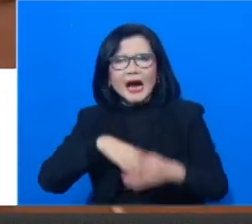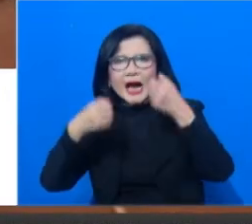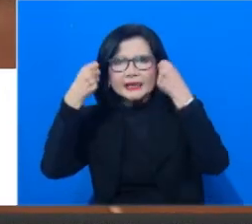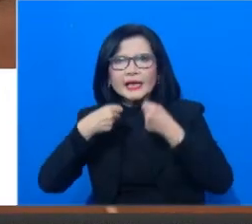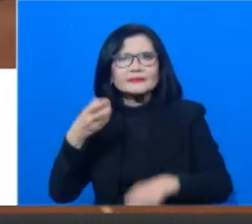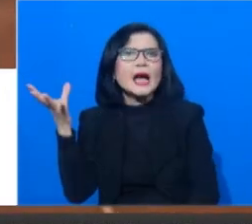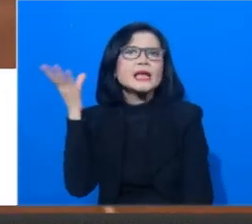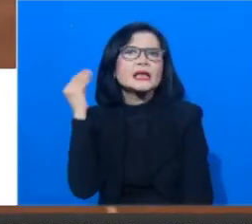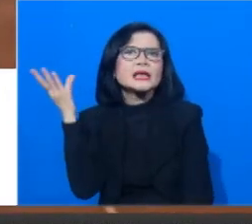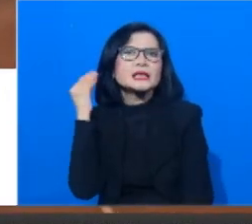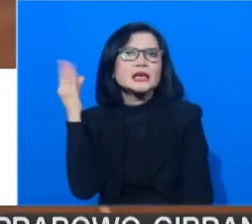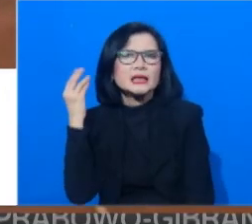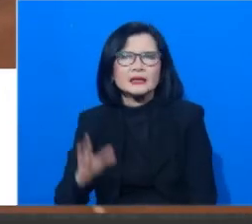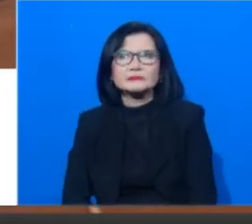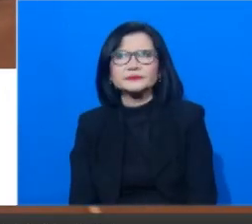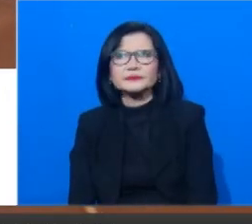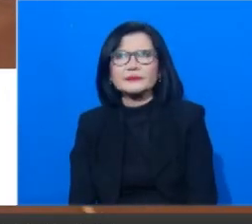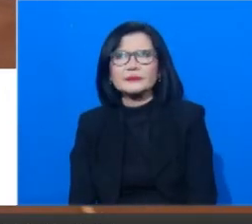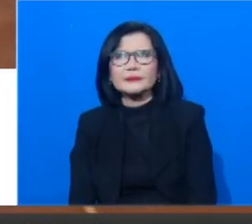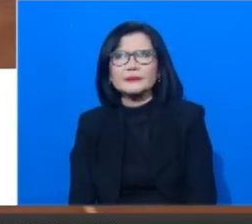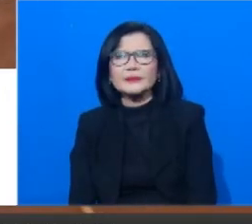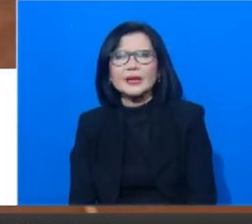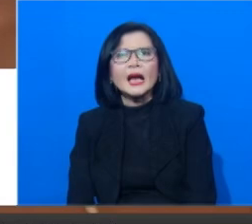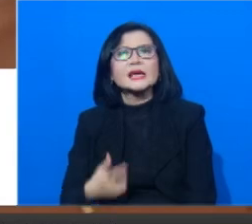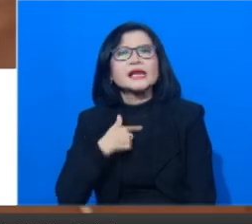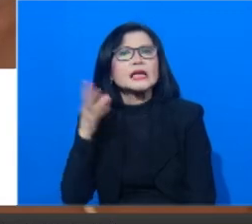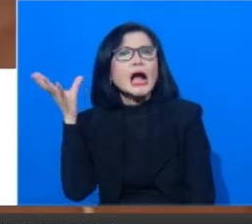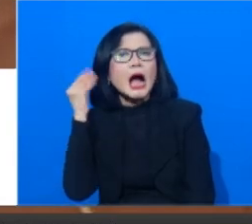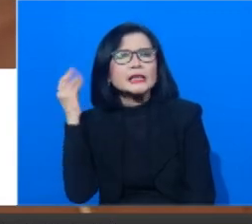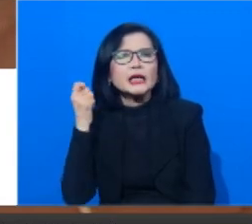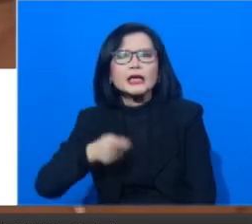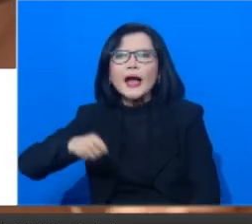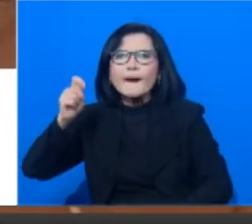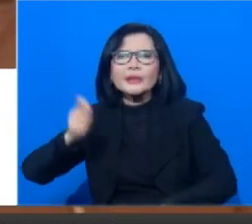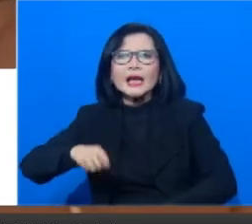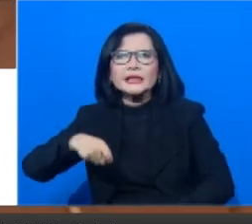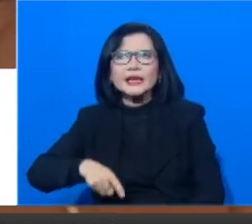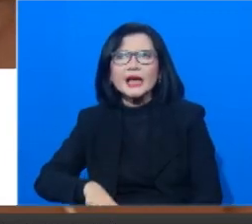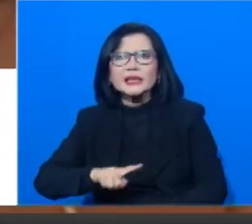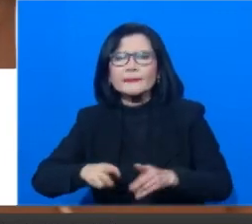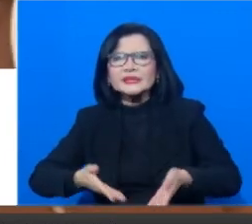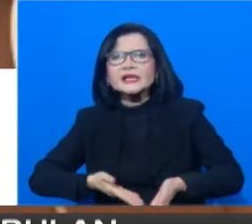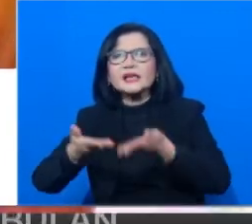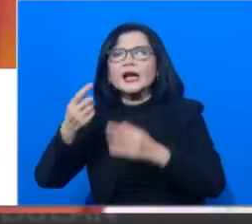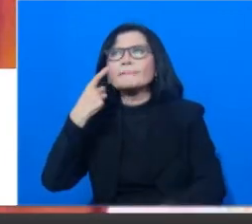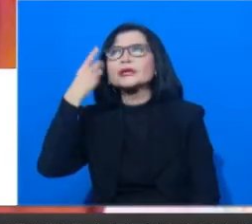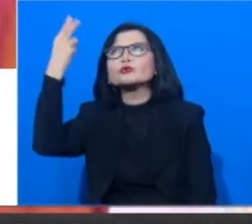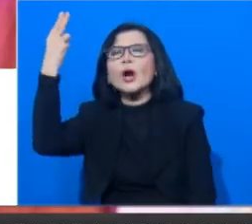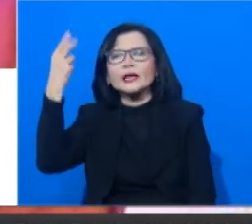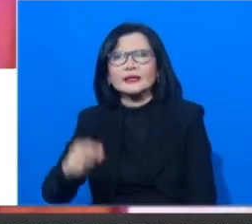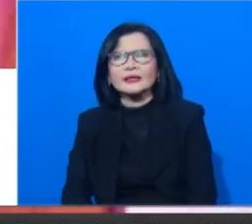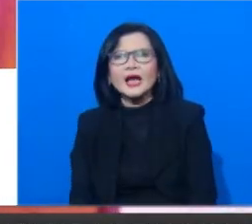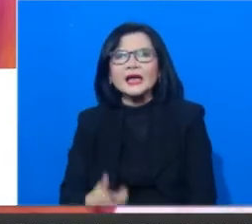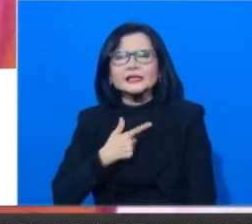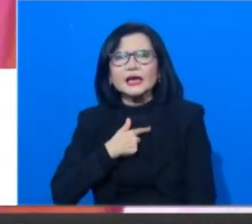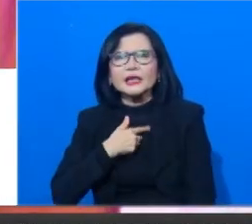suara jadi ketika ada sidang ini saya mengikuti suara dan namun saya serahkan sebu sama yang di atas Saya hanya fokus Ibadah